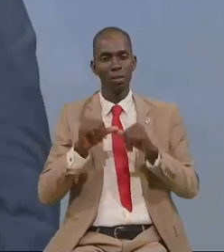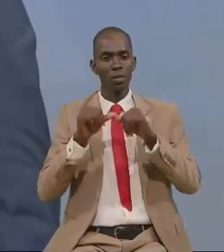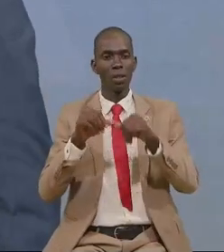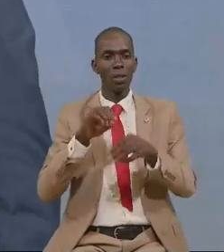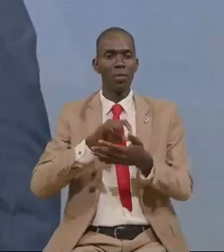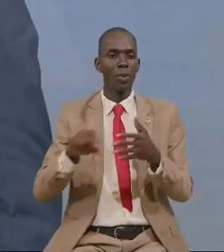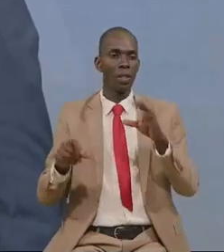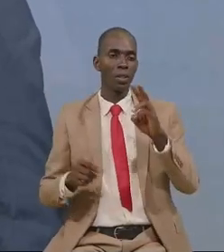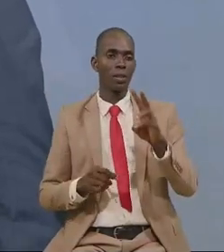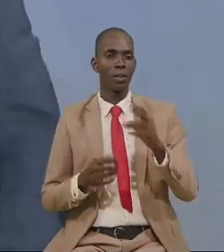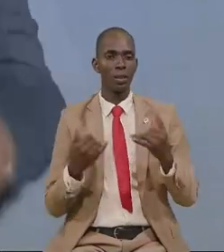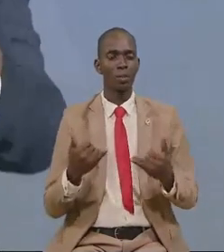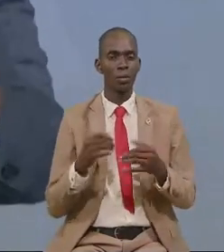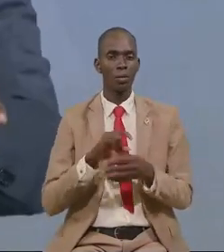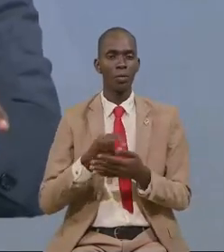Verset 6.